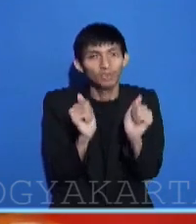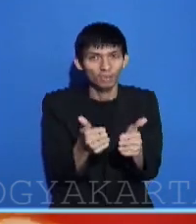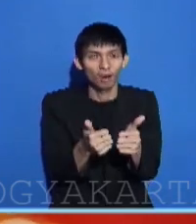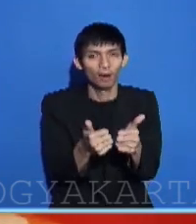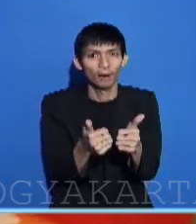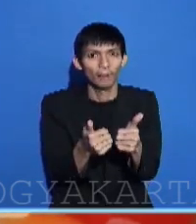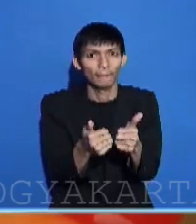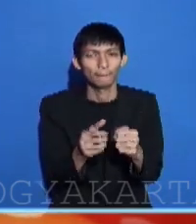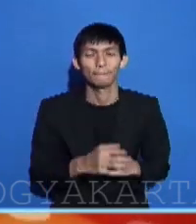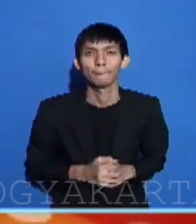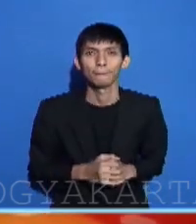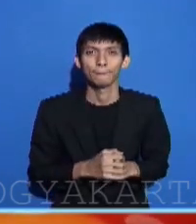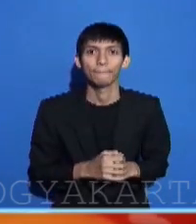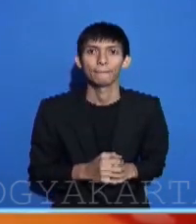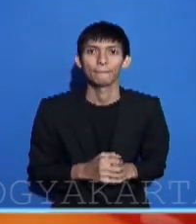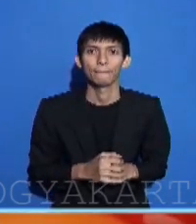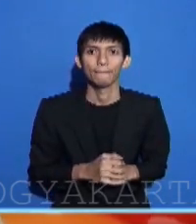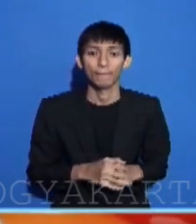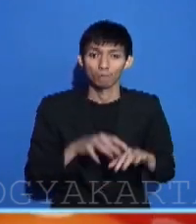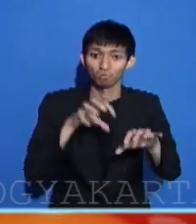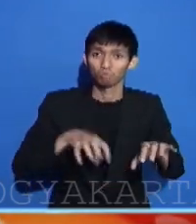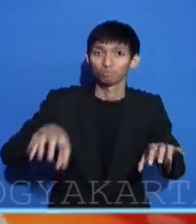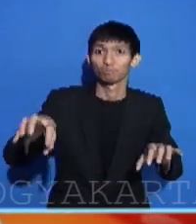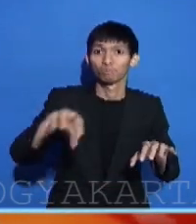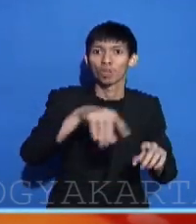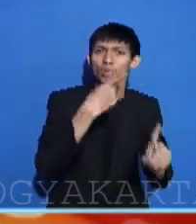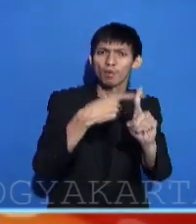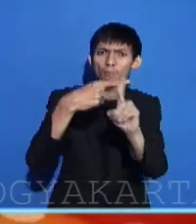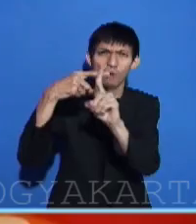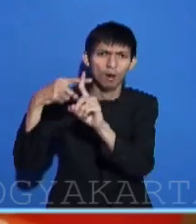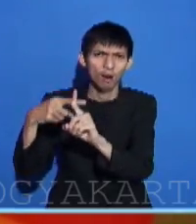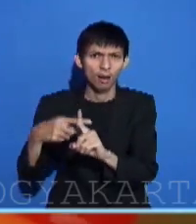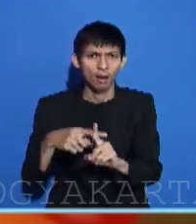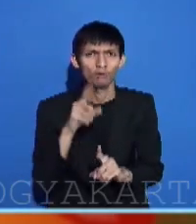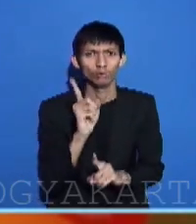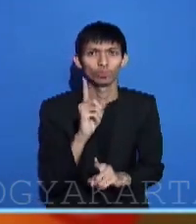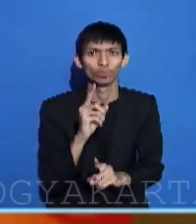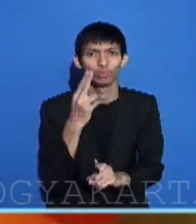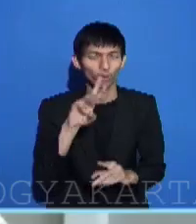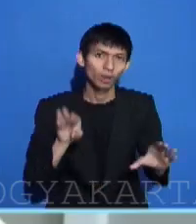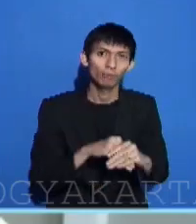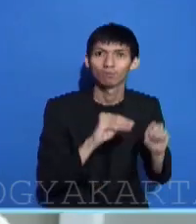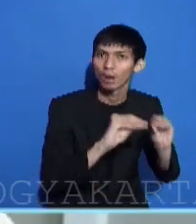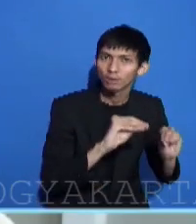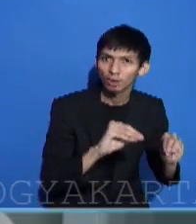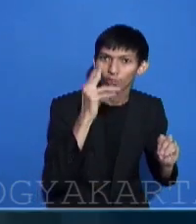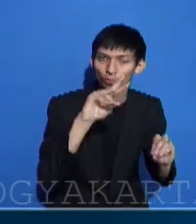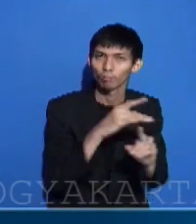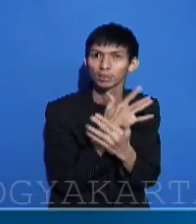banyak di berbagai tempat yang strategis. Karena ada unsur edukasi juga, edukasi bagi masyarakat.